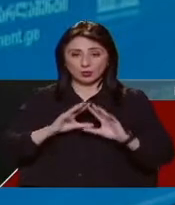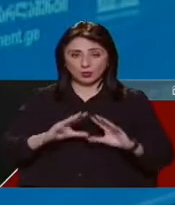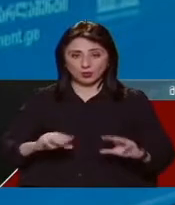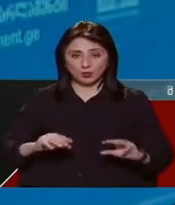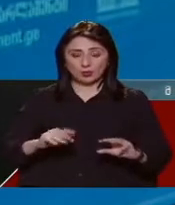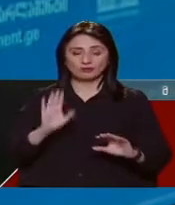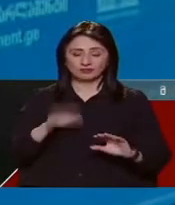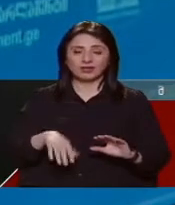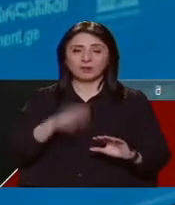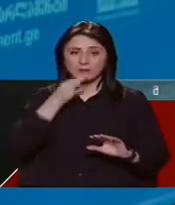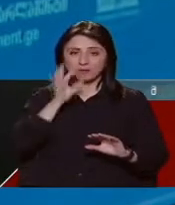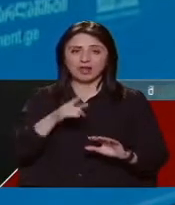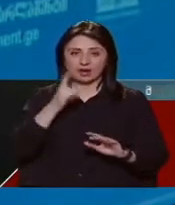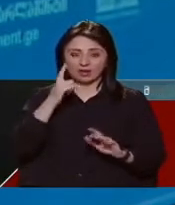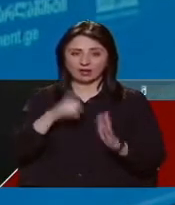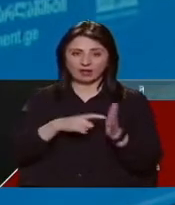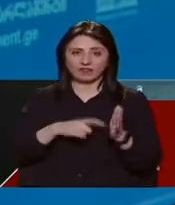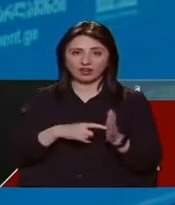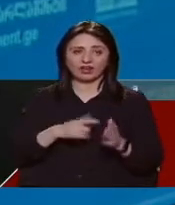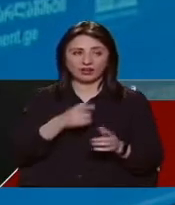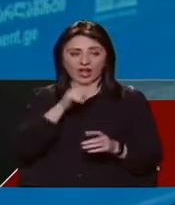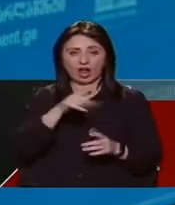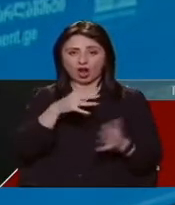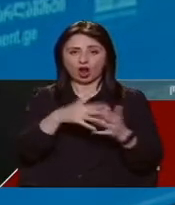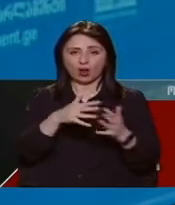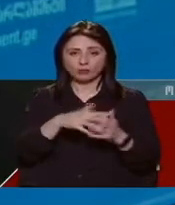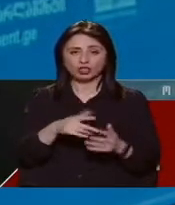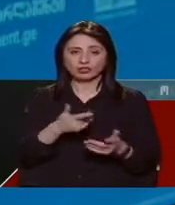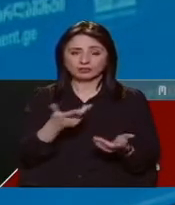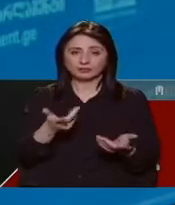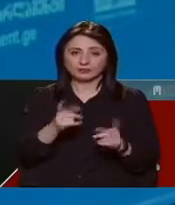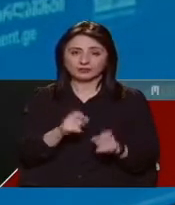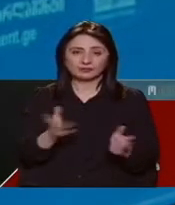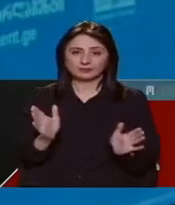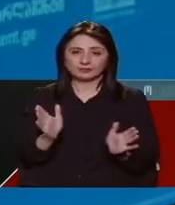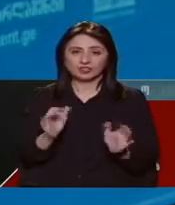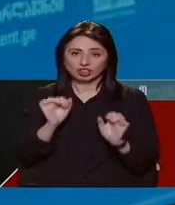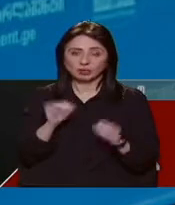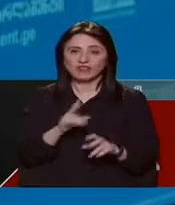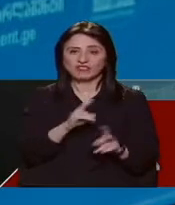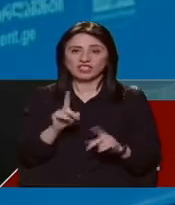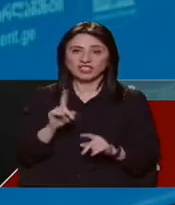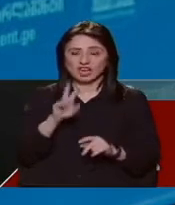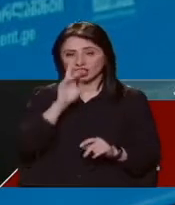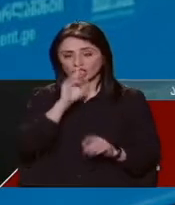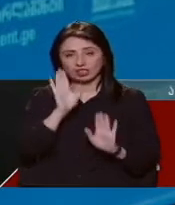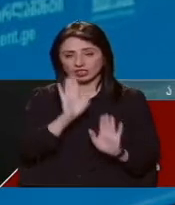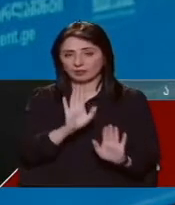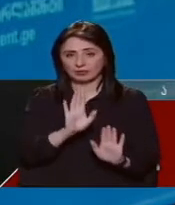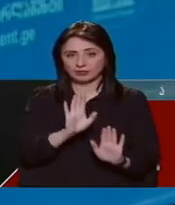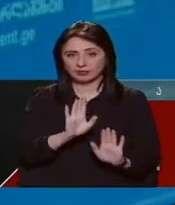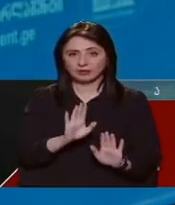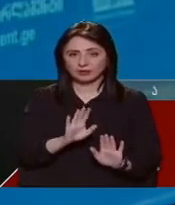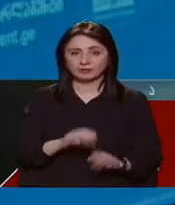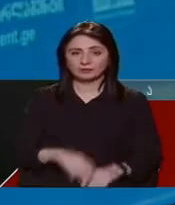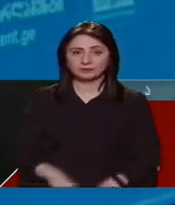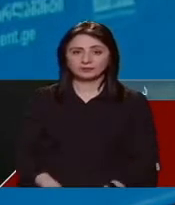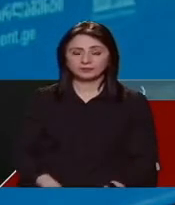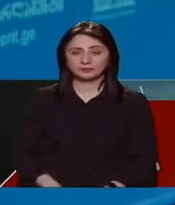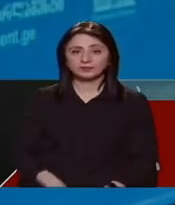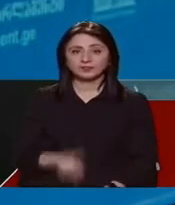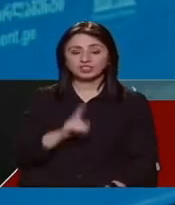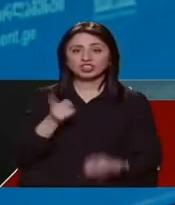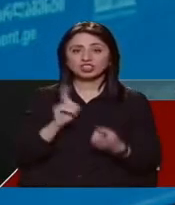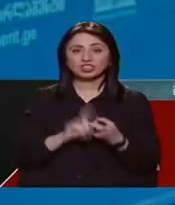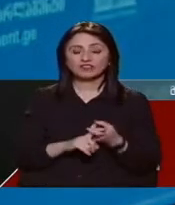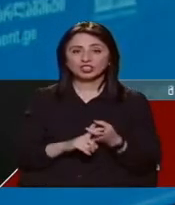შემწყნარებლები უნდა ვიყოთ. გასაგებია, ხალხი ომშია, ჩვენ ომსაც ომობენ და შეიძლება ვიღაცას რაღაც შეეშალოს და არასწორი განცხადება გაავრცელოს, ხო?